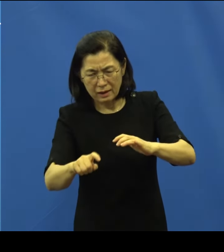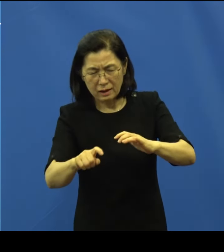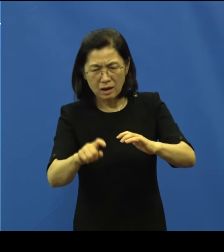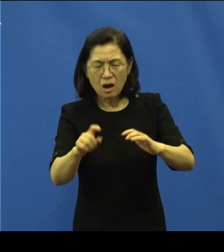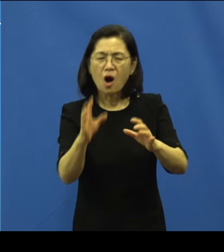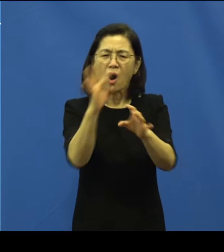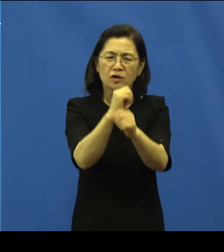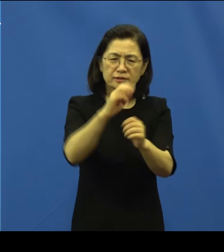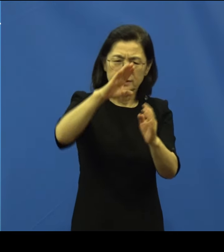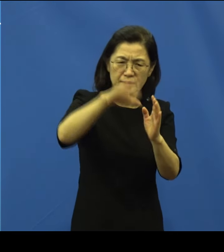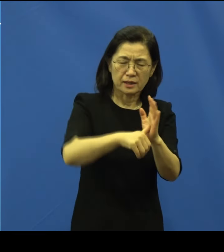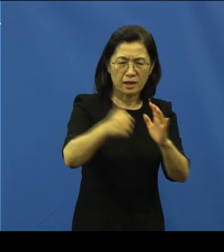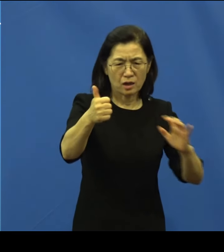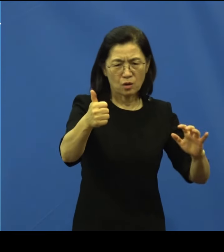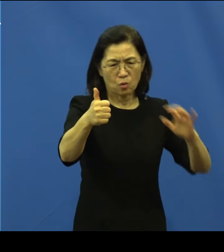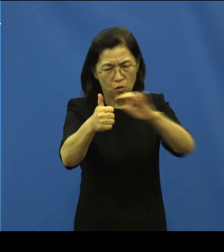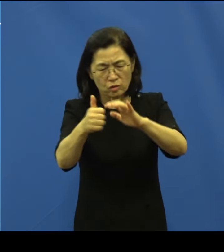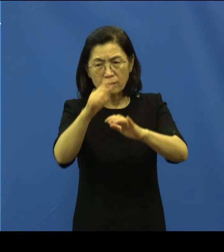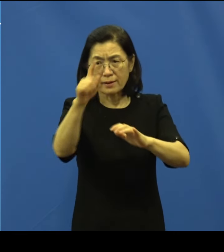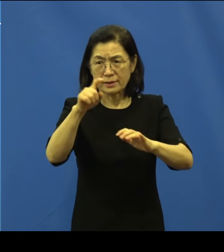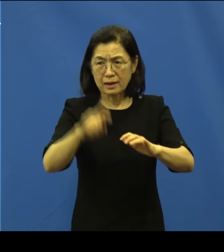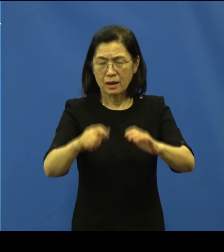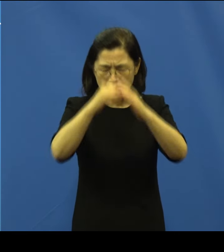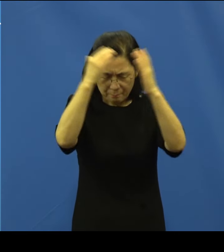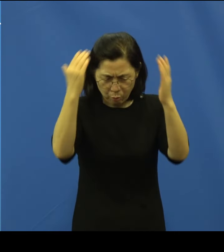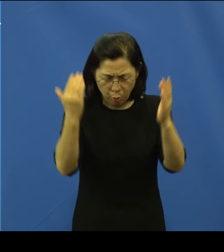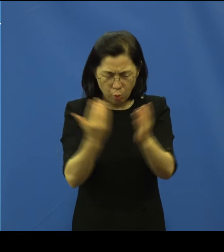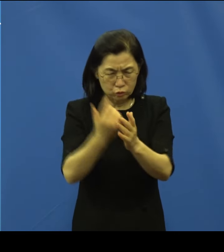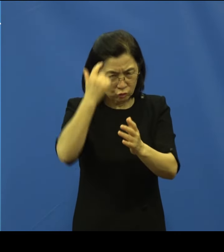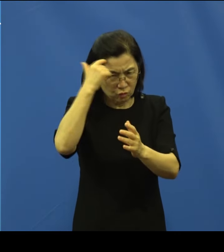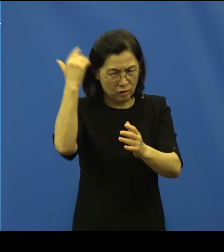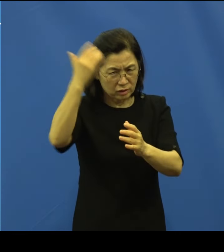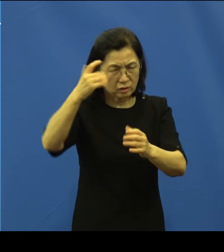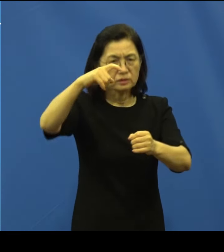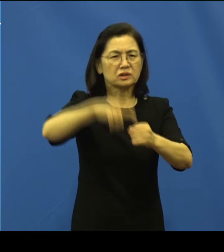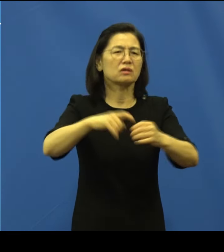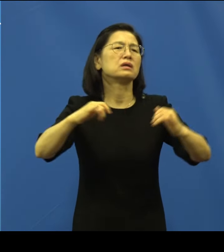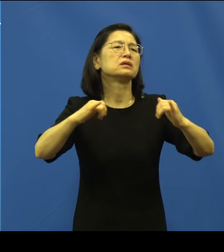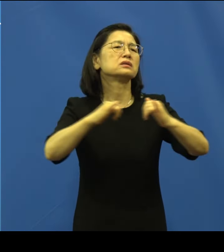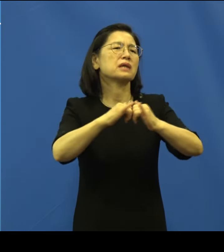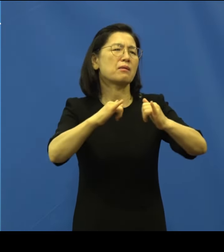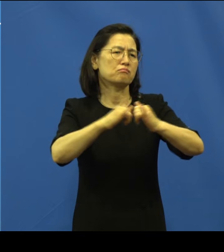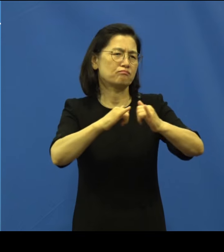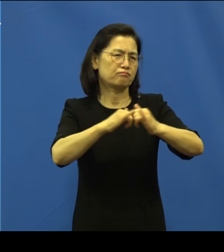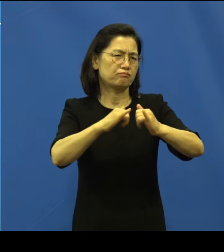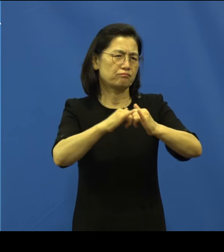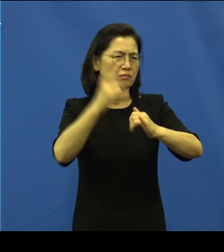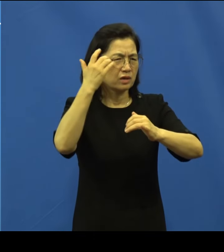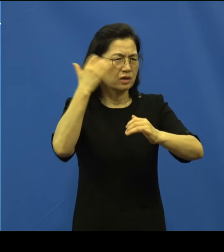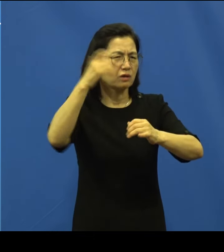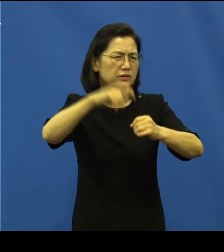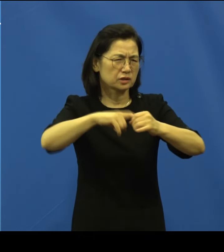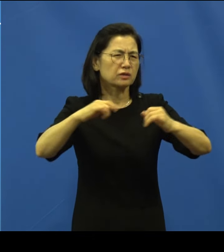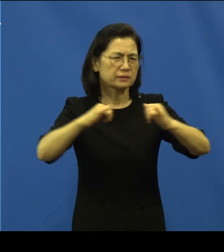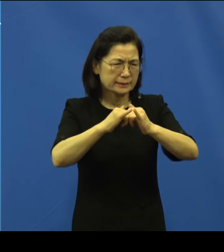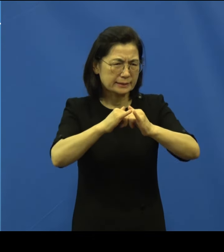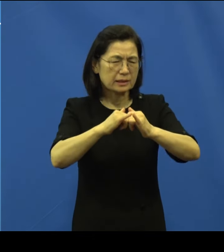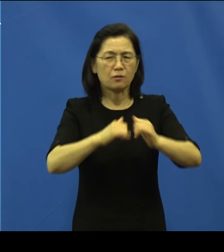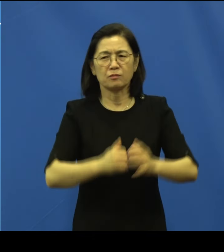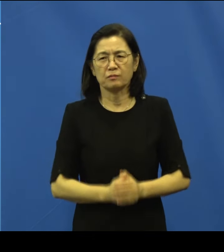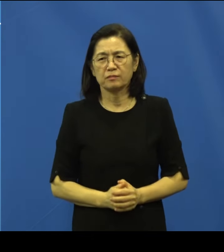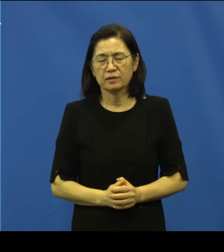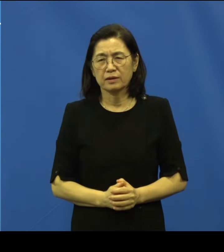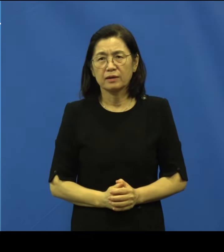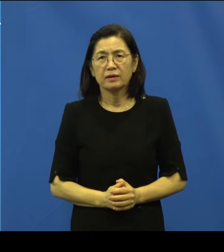여러분 이게 영적인 싸움이죠. 자, 알면 대비할 수 있습니다. 마귀가 덫을 놨단 말이죠. 그러면 그 덫을